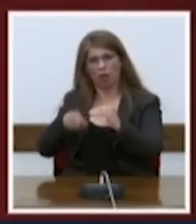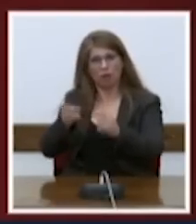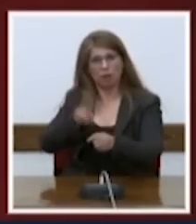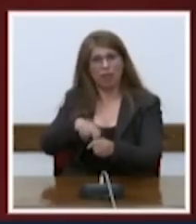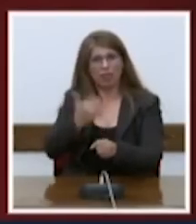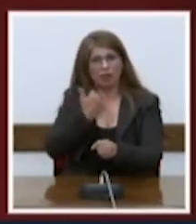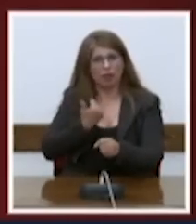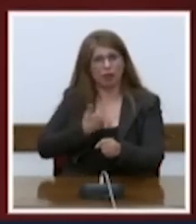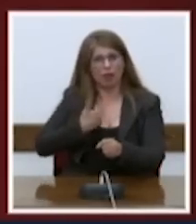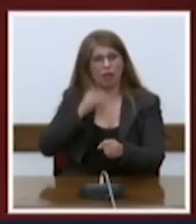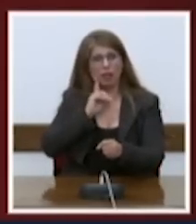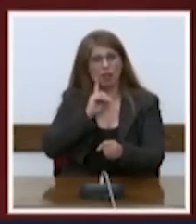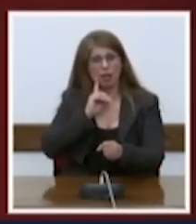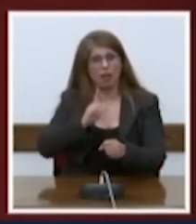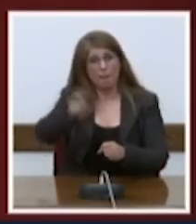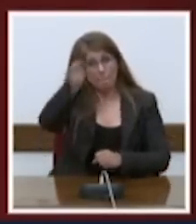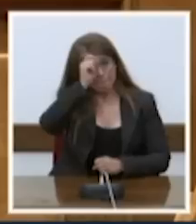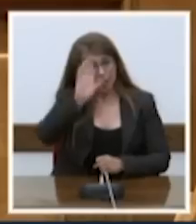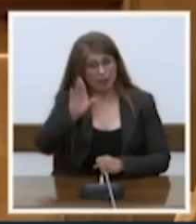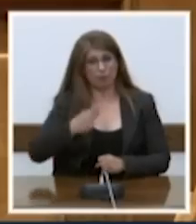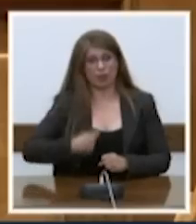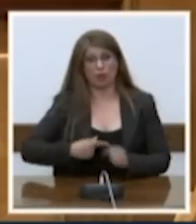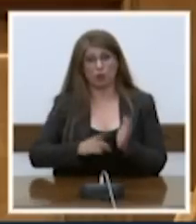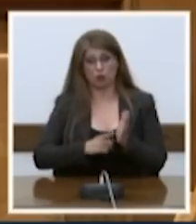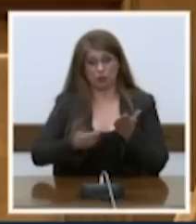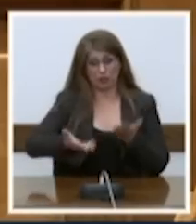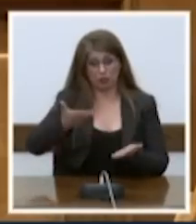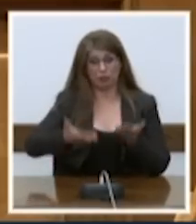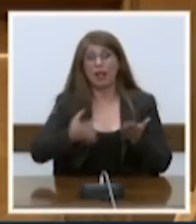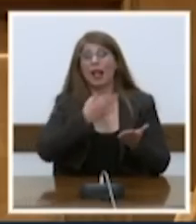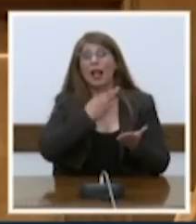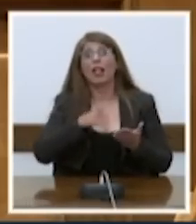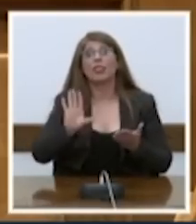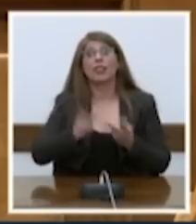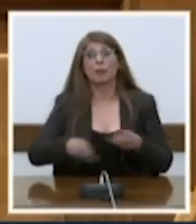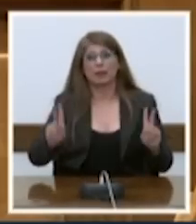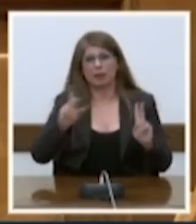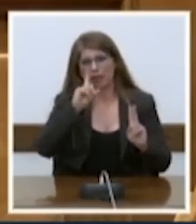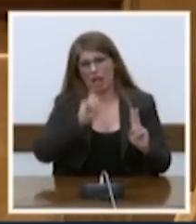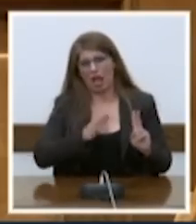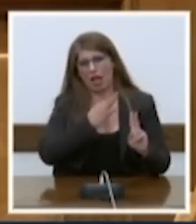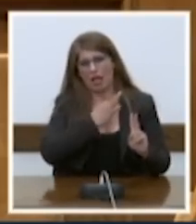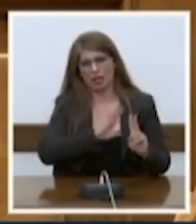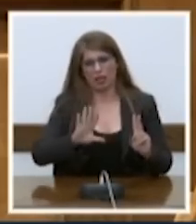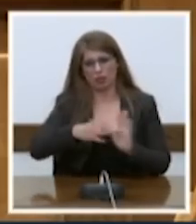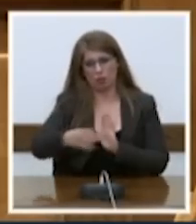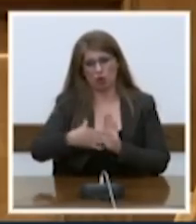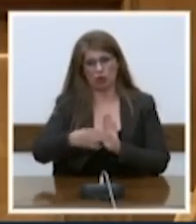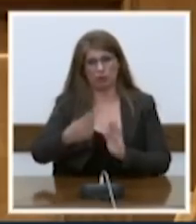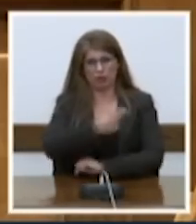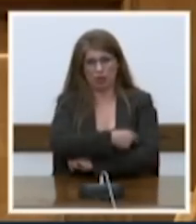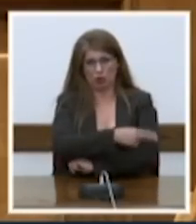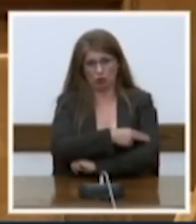η δημοσιονομική ισορροπία δεν επιτρέπει τις αναγκαίες προσλήψεις στα νοσοκομεία.